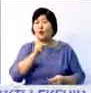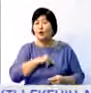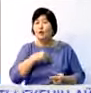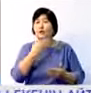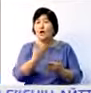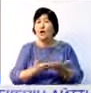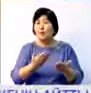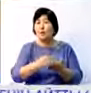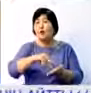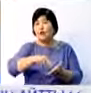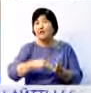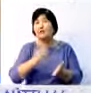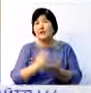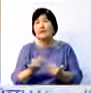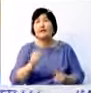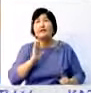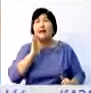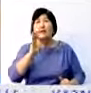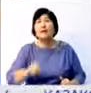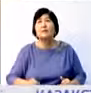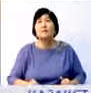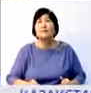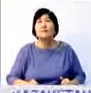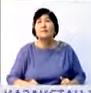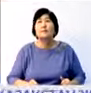болжанып жатыр қазіргі таңда.